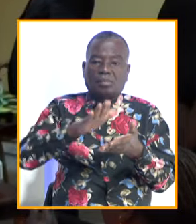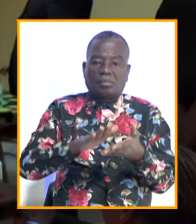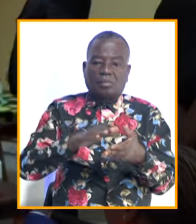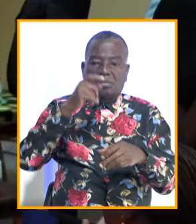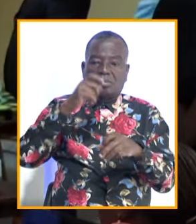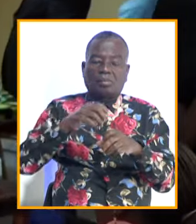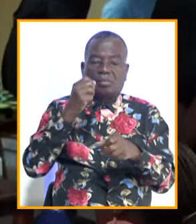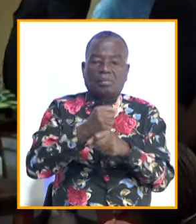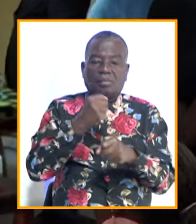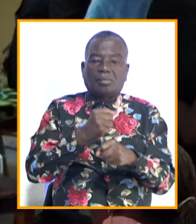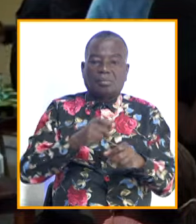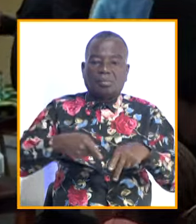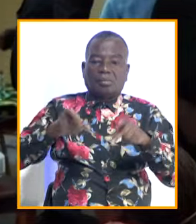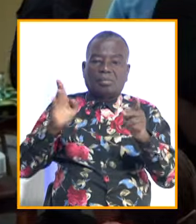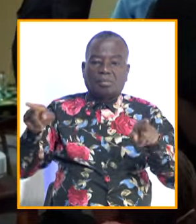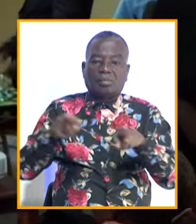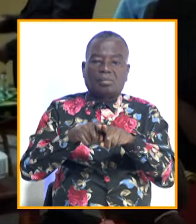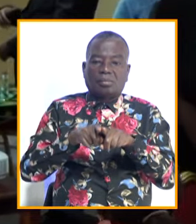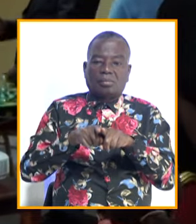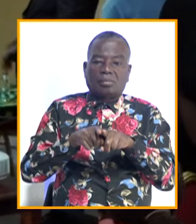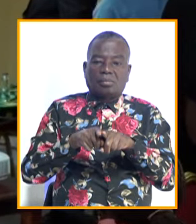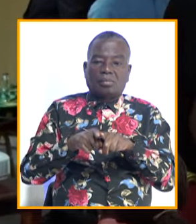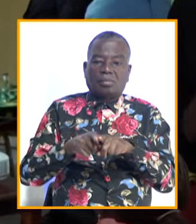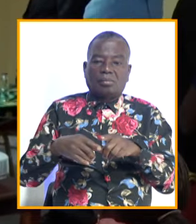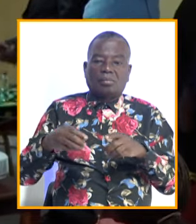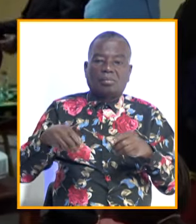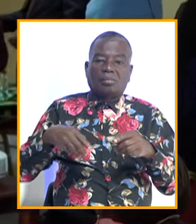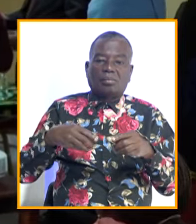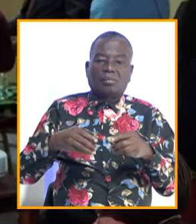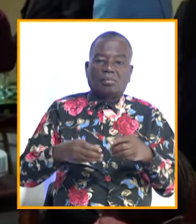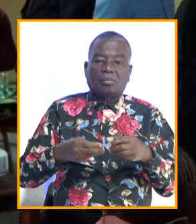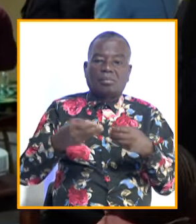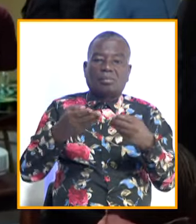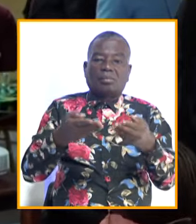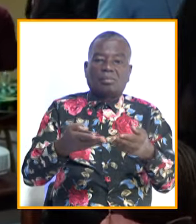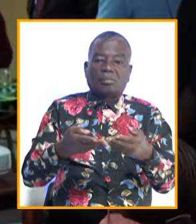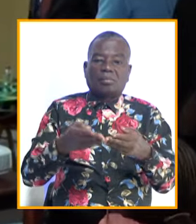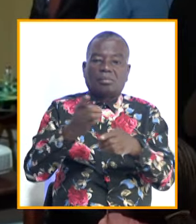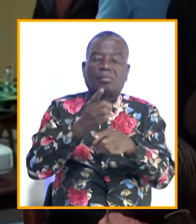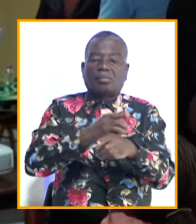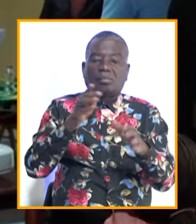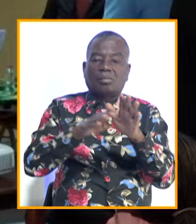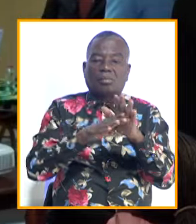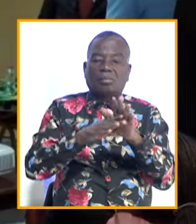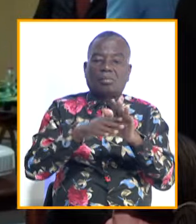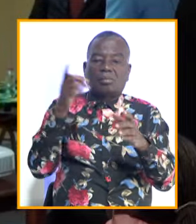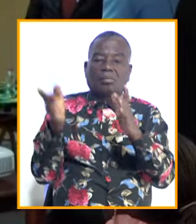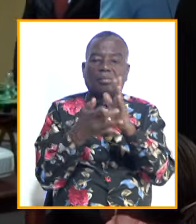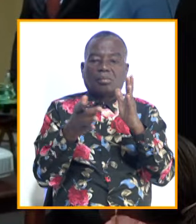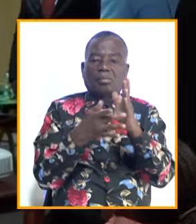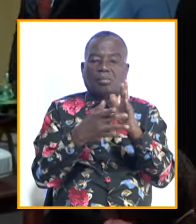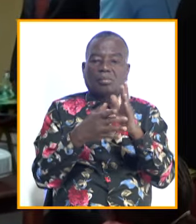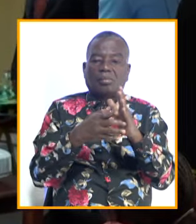des tâches et ça permet également d'amorcer un développement